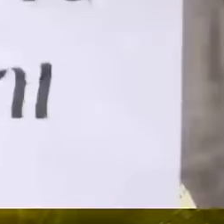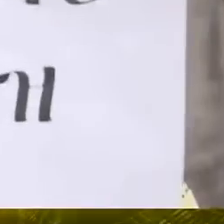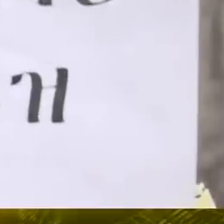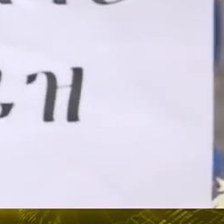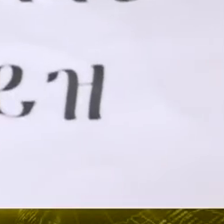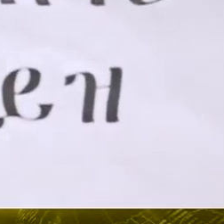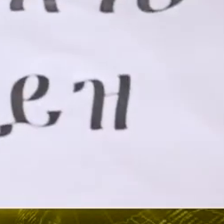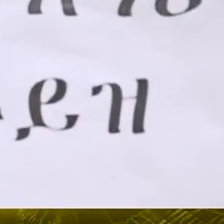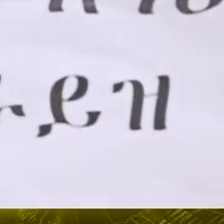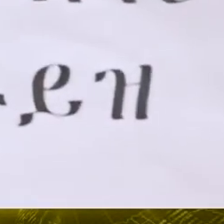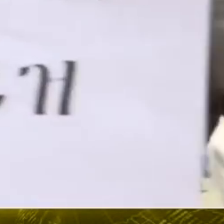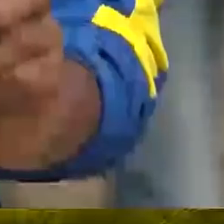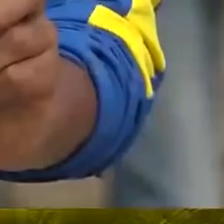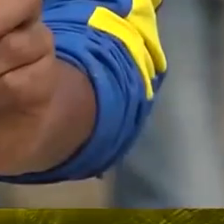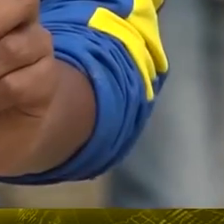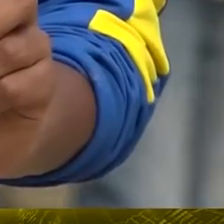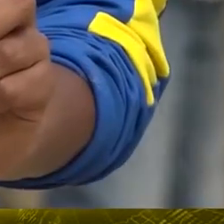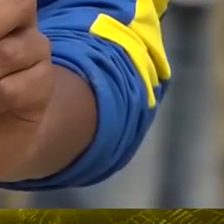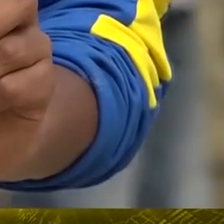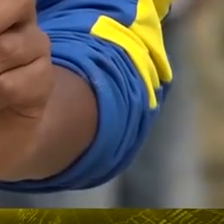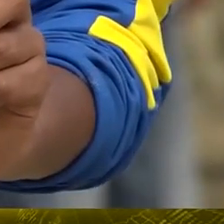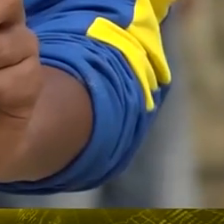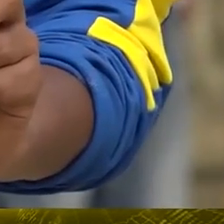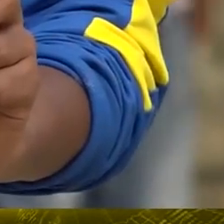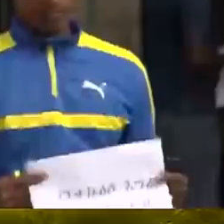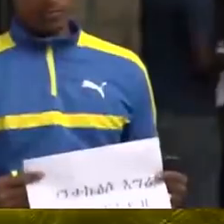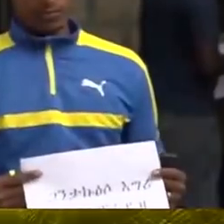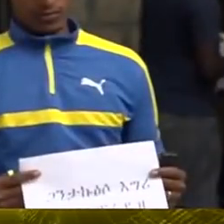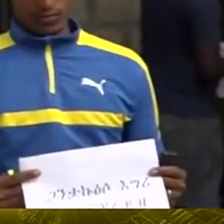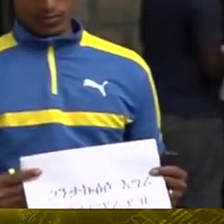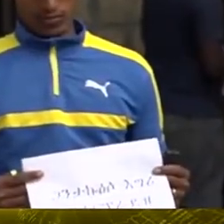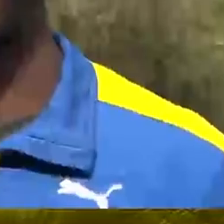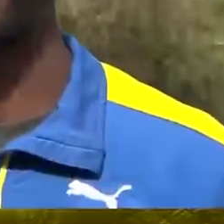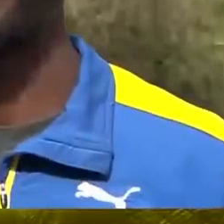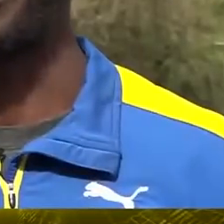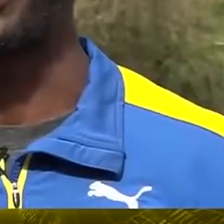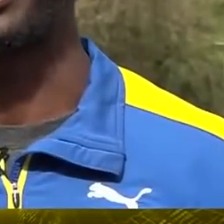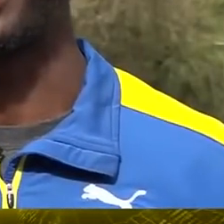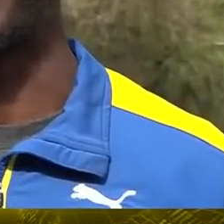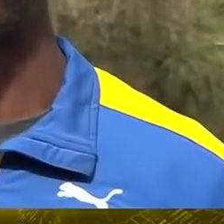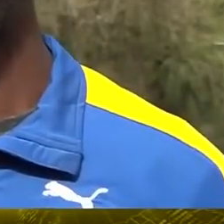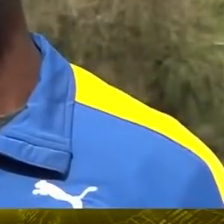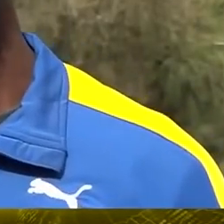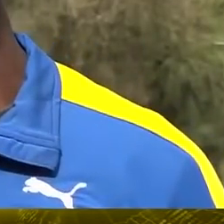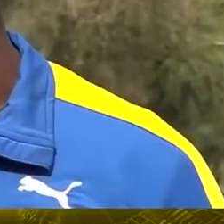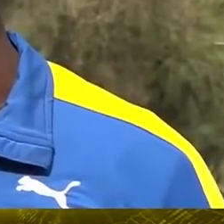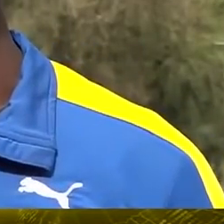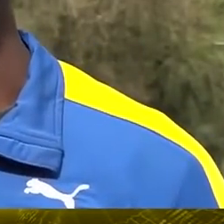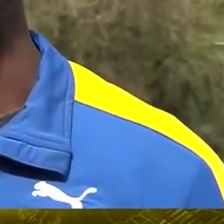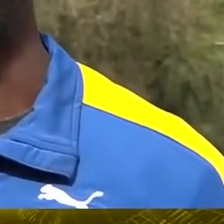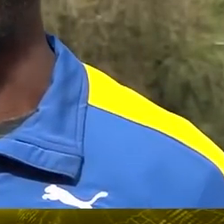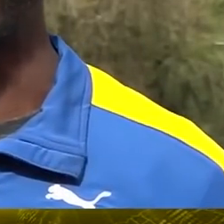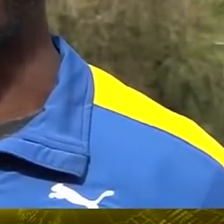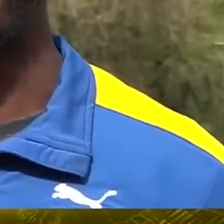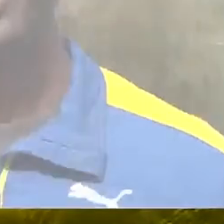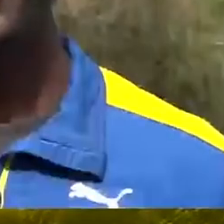سومويا نقر بزهونا من قدي او نتنققنا هنا نركب كل نجار سانتايزر ونام حزنا ننزل عاوز بوك كنتنا